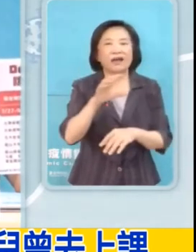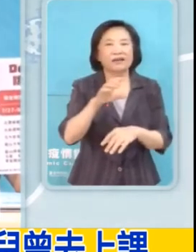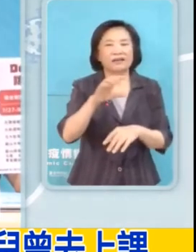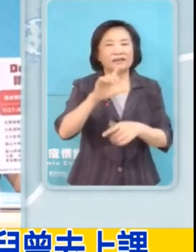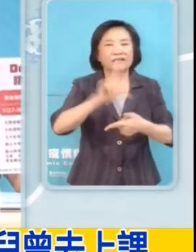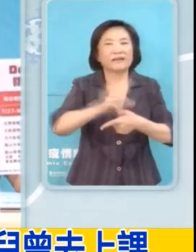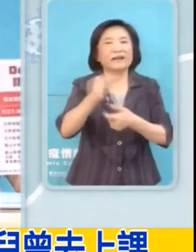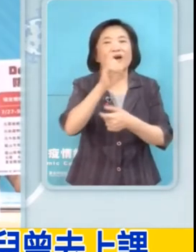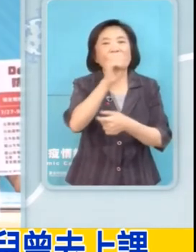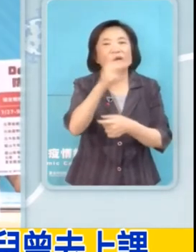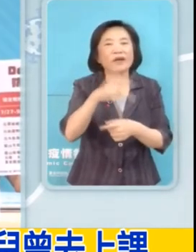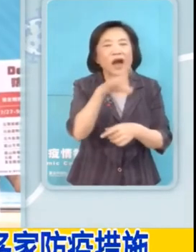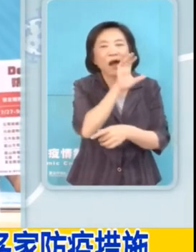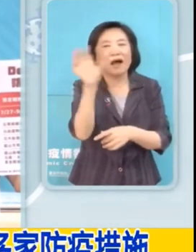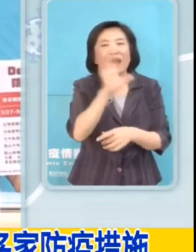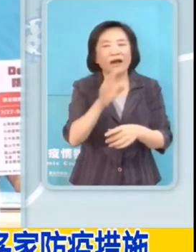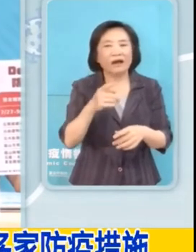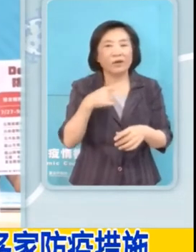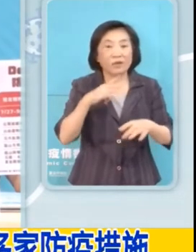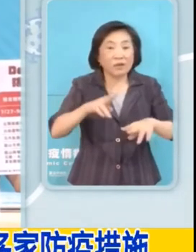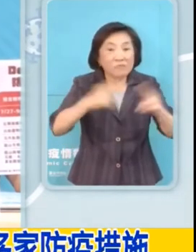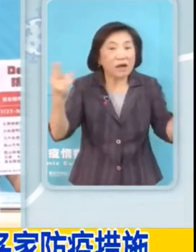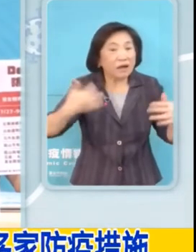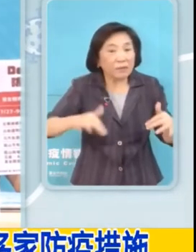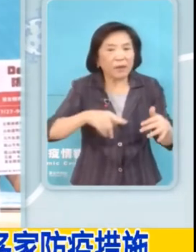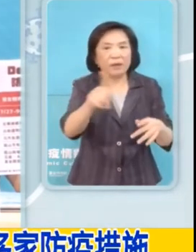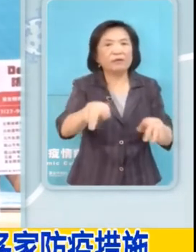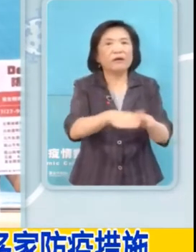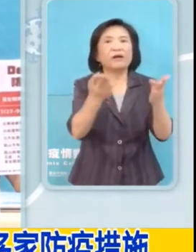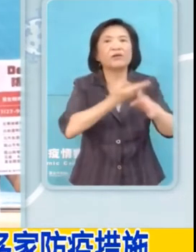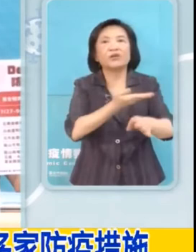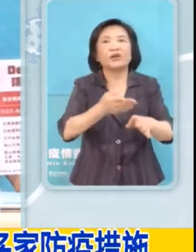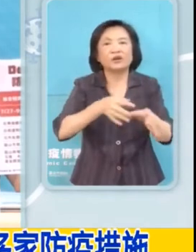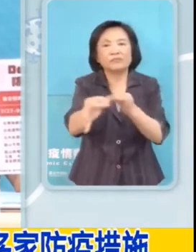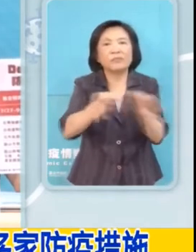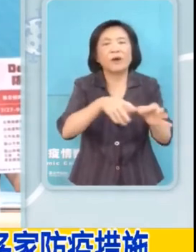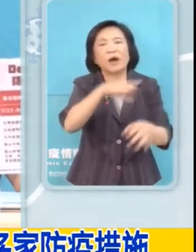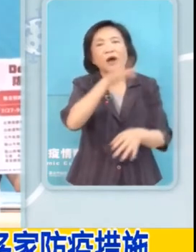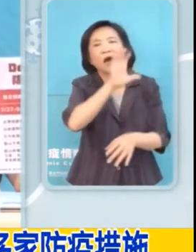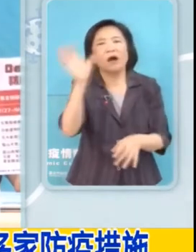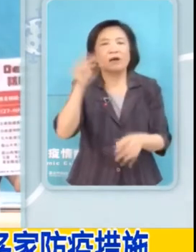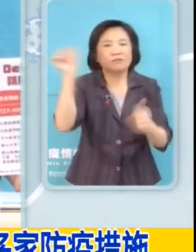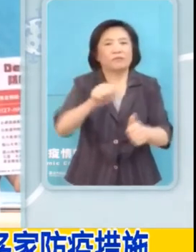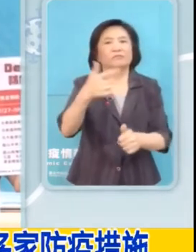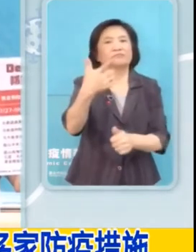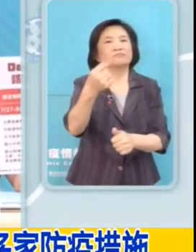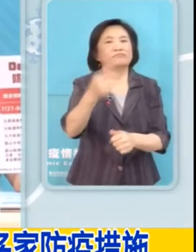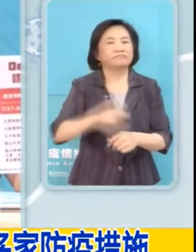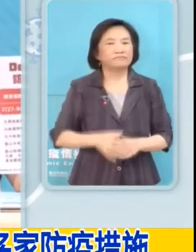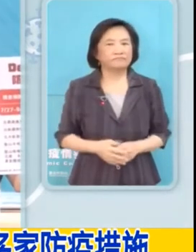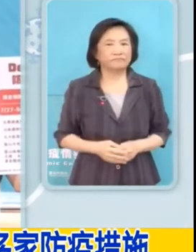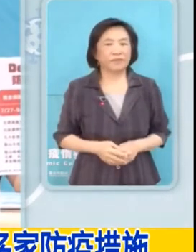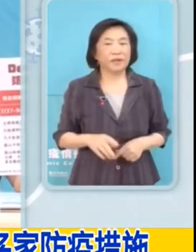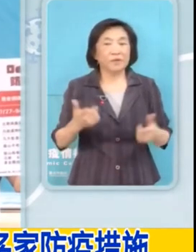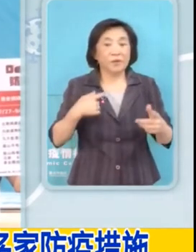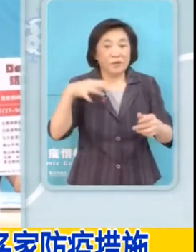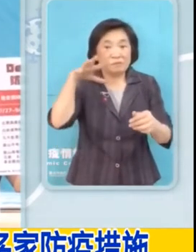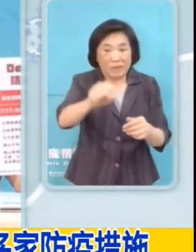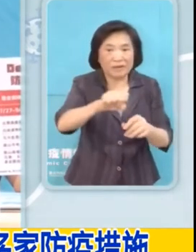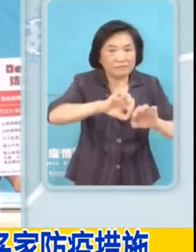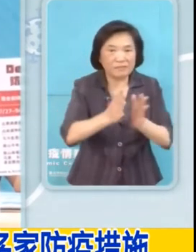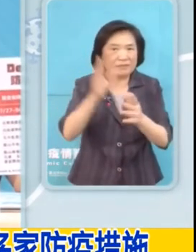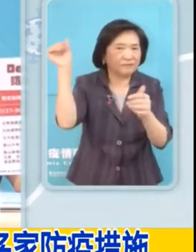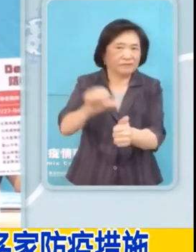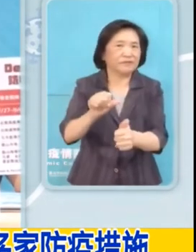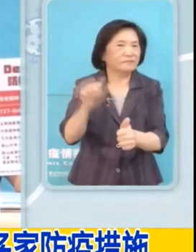个就都还没开始，卡拉 OK 在开场，你知道哦，那个就罚贵一点。所以原则上我们也不是说抓到就一定要给你